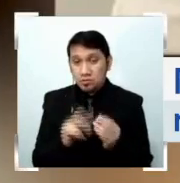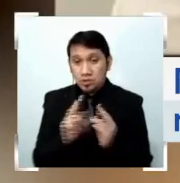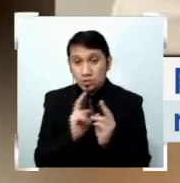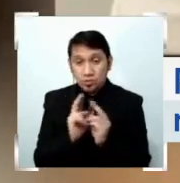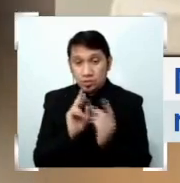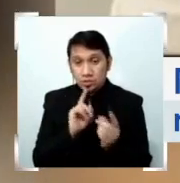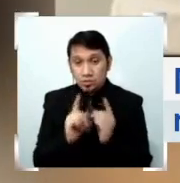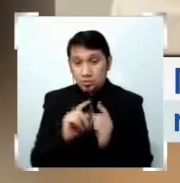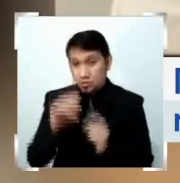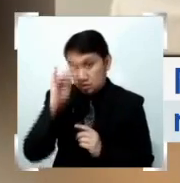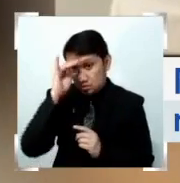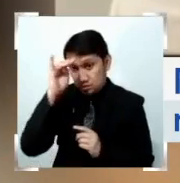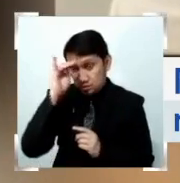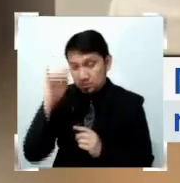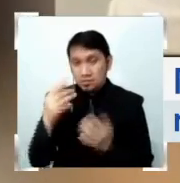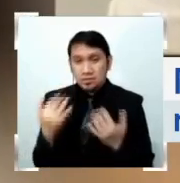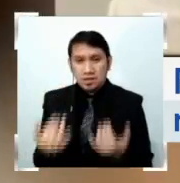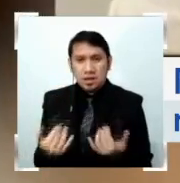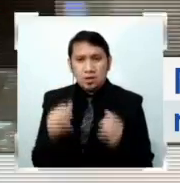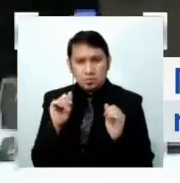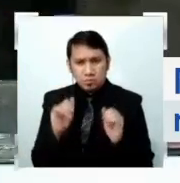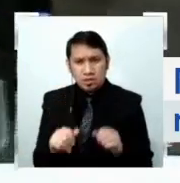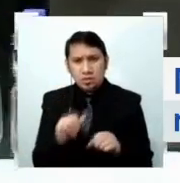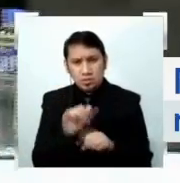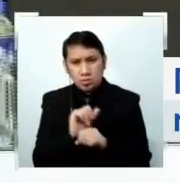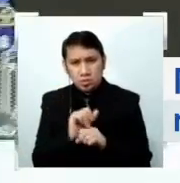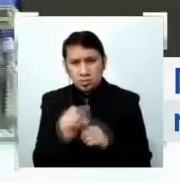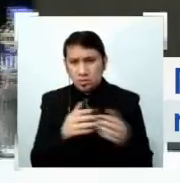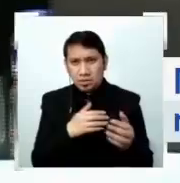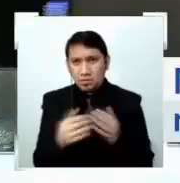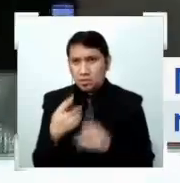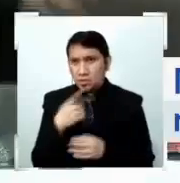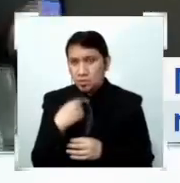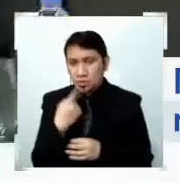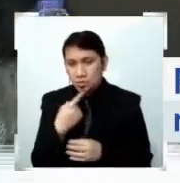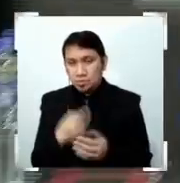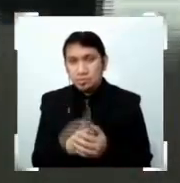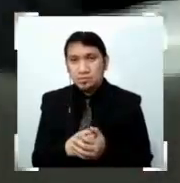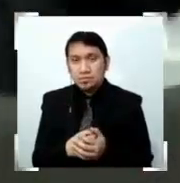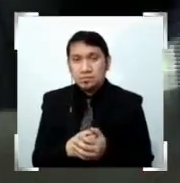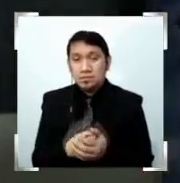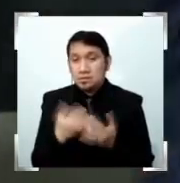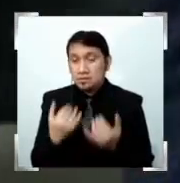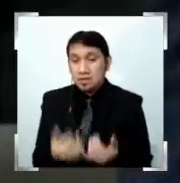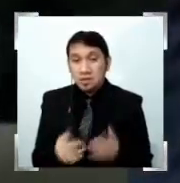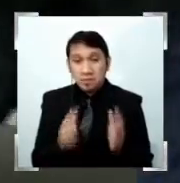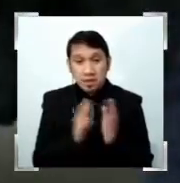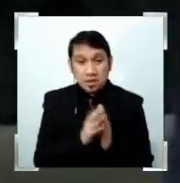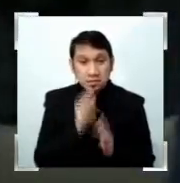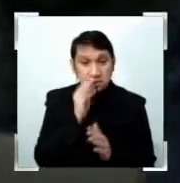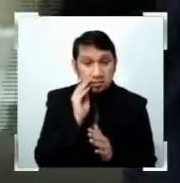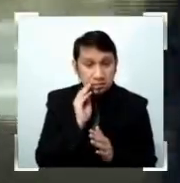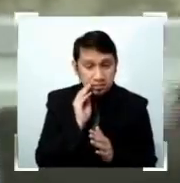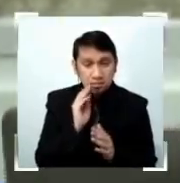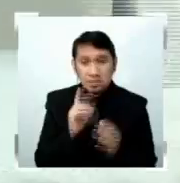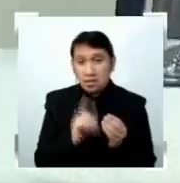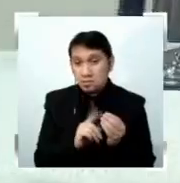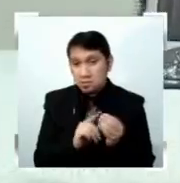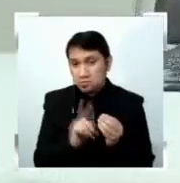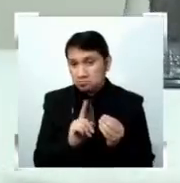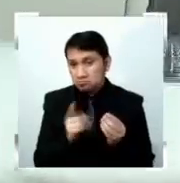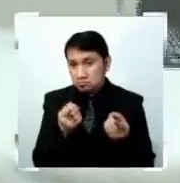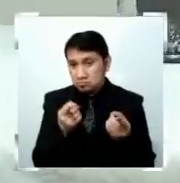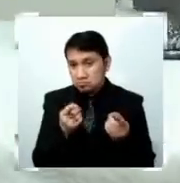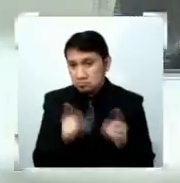niya, kaya niyang makipagtrabaho kahit kanino. Hinihinga naman namin ng pahayag si Pacquiao tungkol sa hindi natuloy na